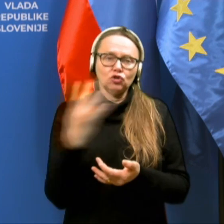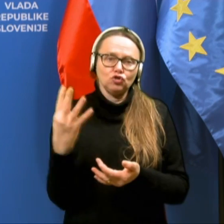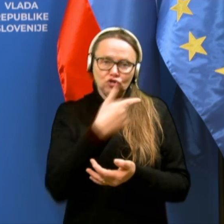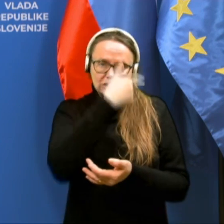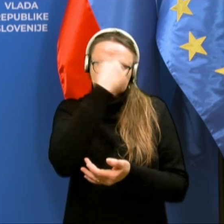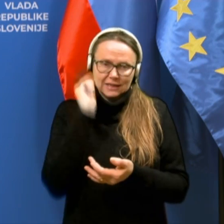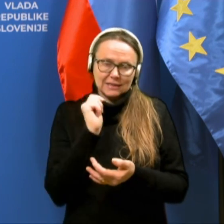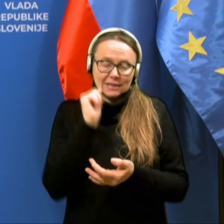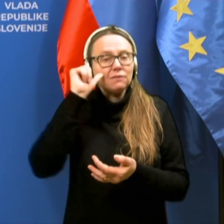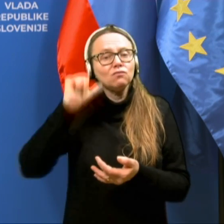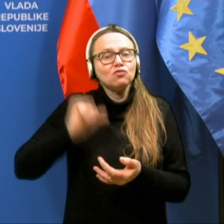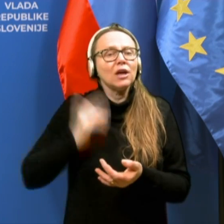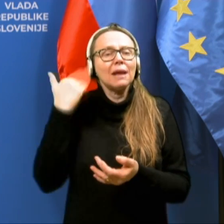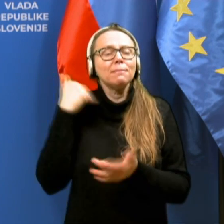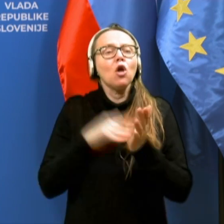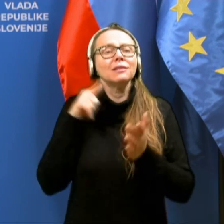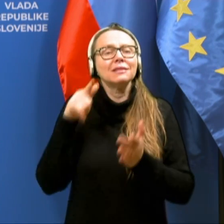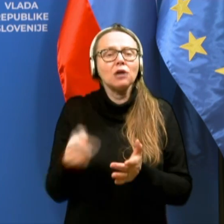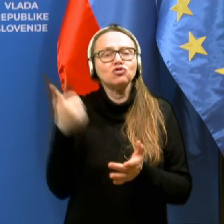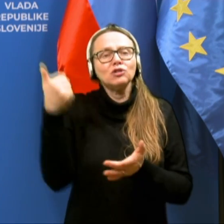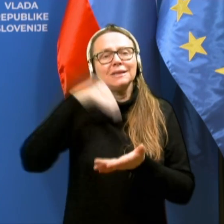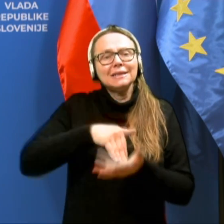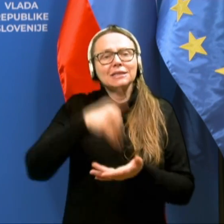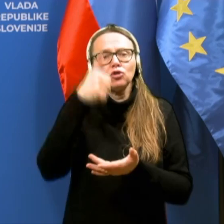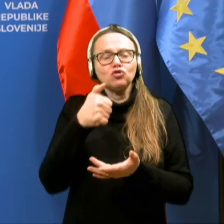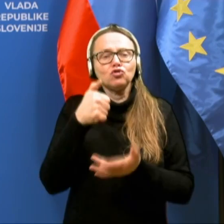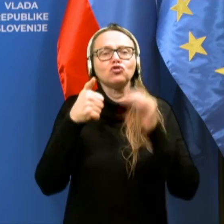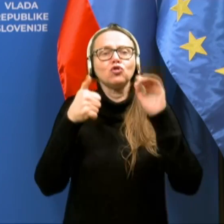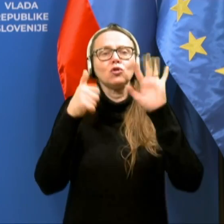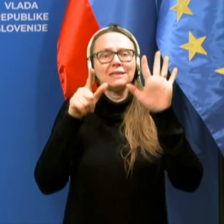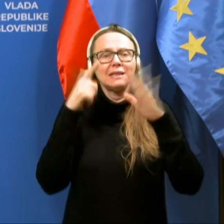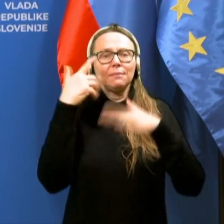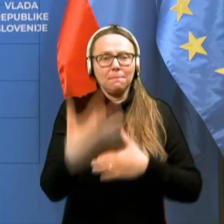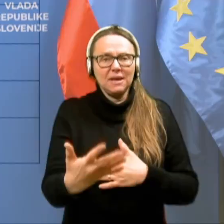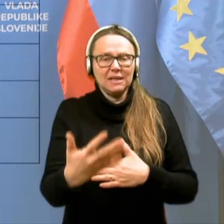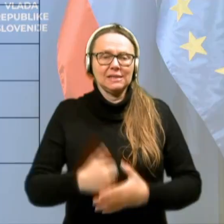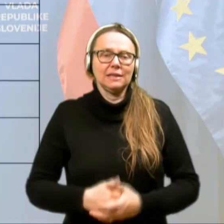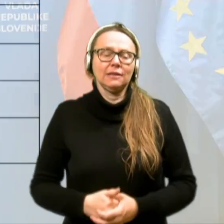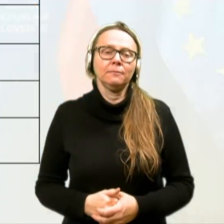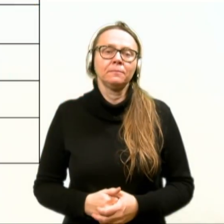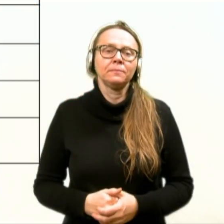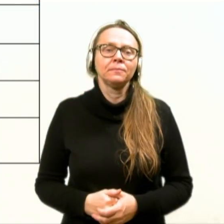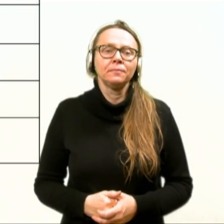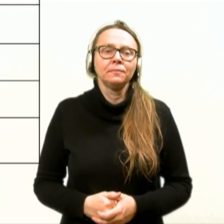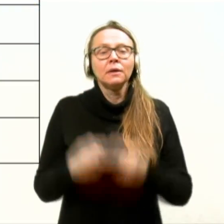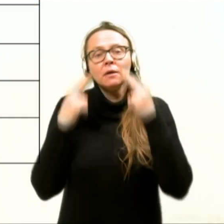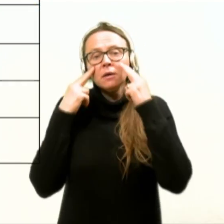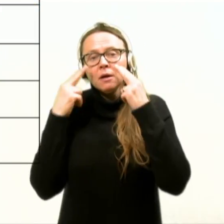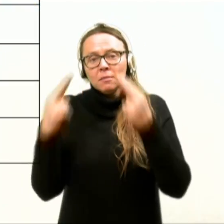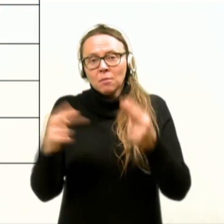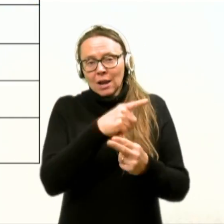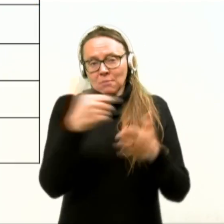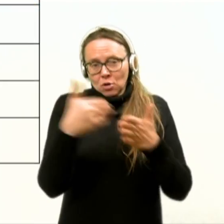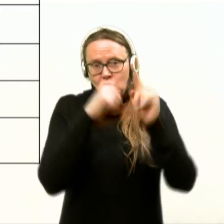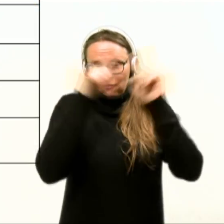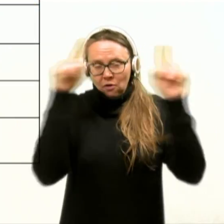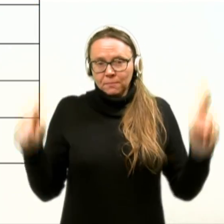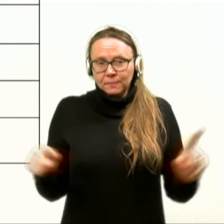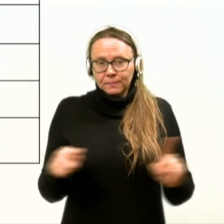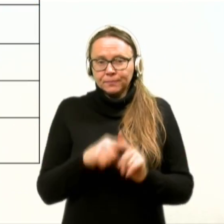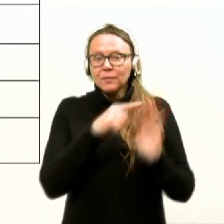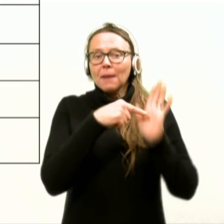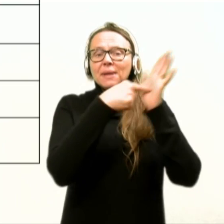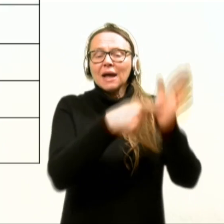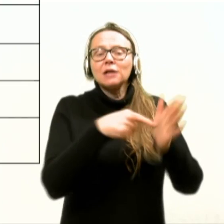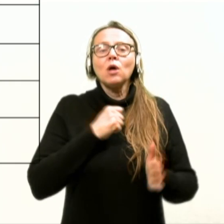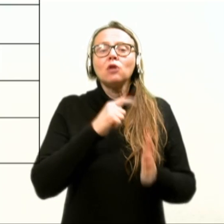1144, včeraj je bilo takšnih 1157. Poglejmo naslednjo tabelo. Ta prikazuje